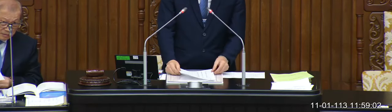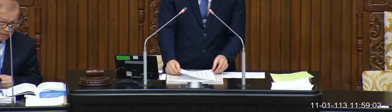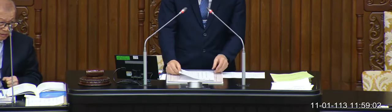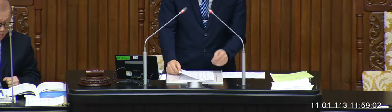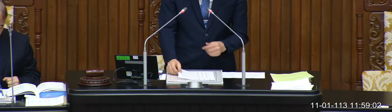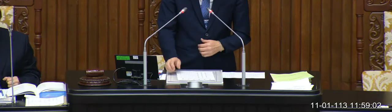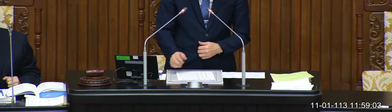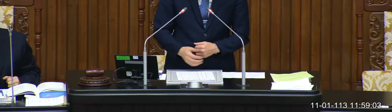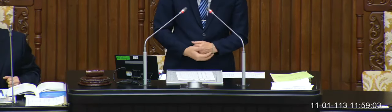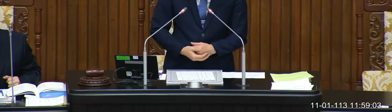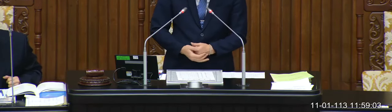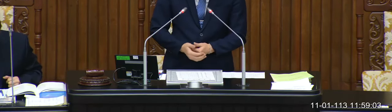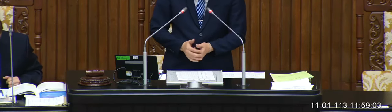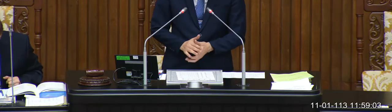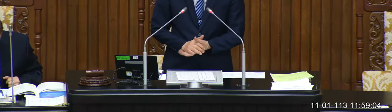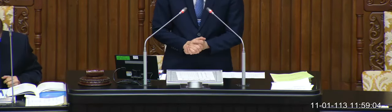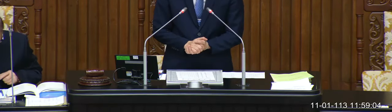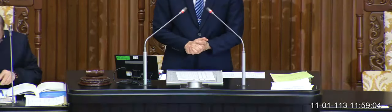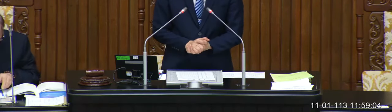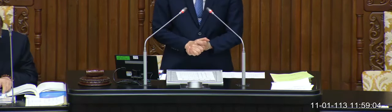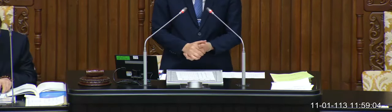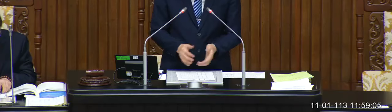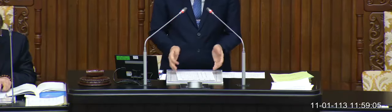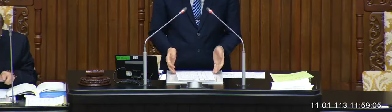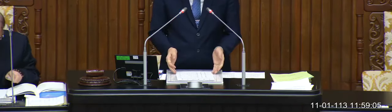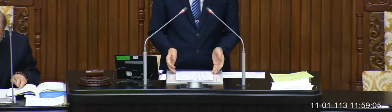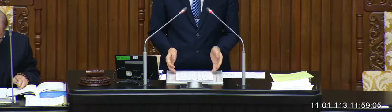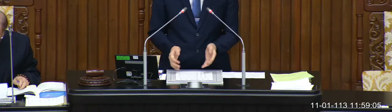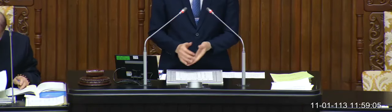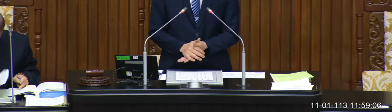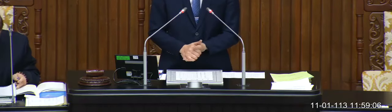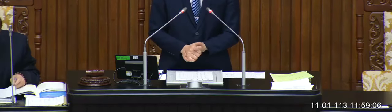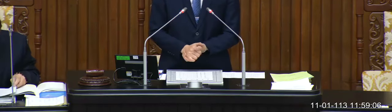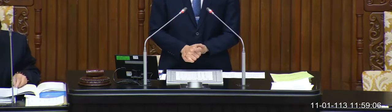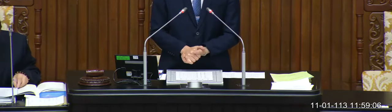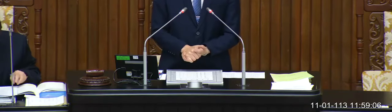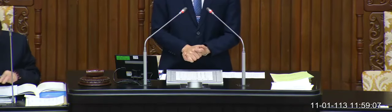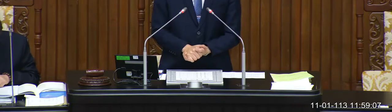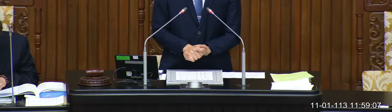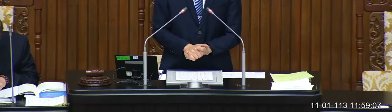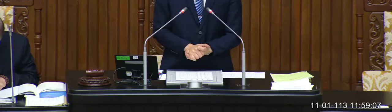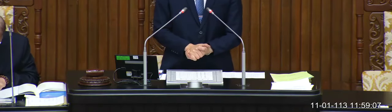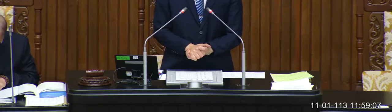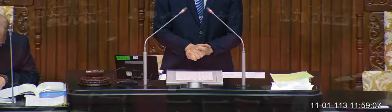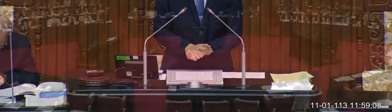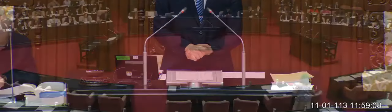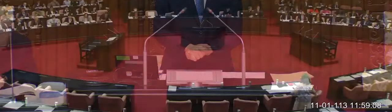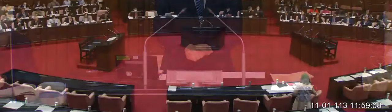接下来我们请登记第二号傅坤奇委员咨询。